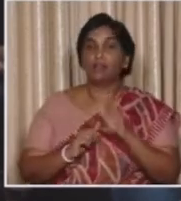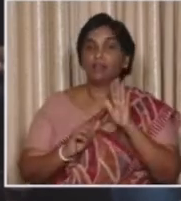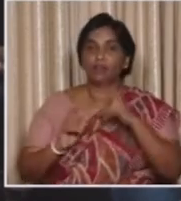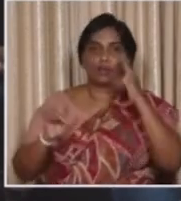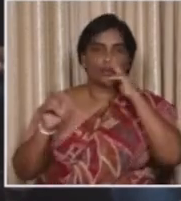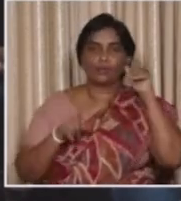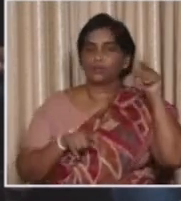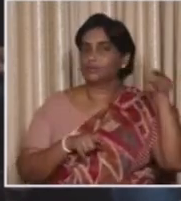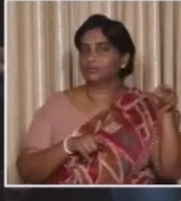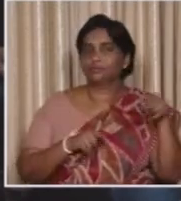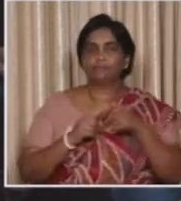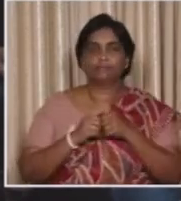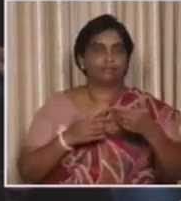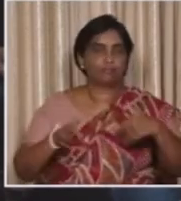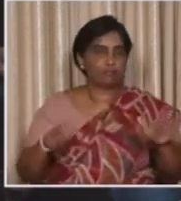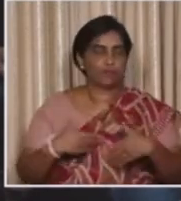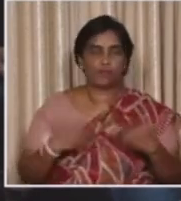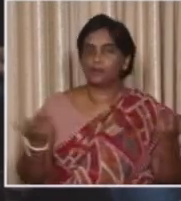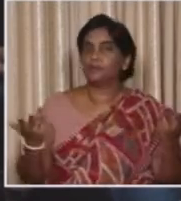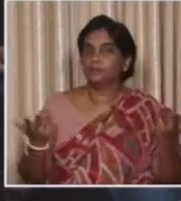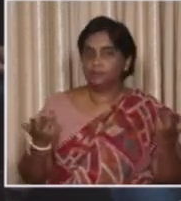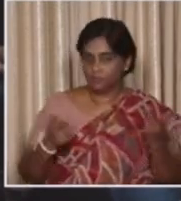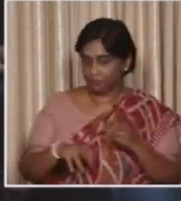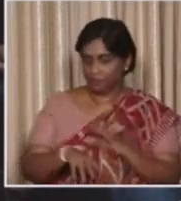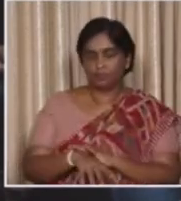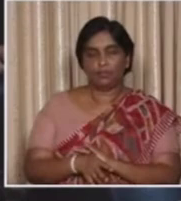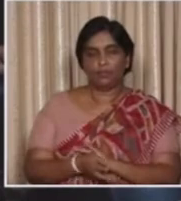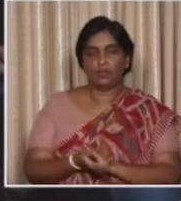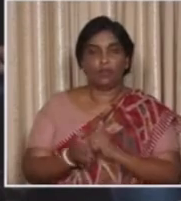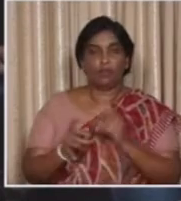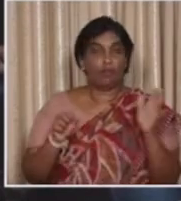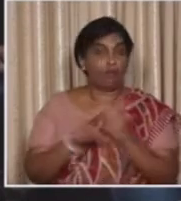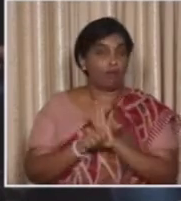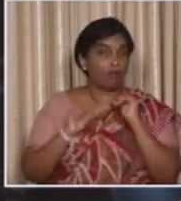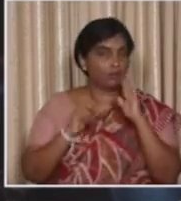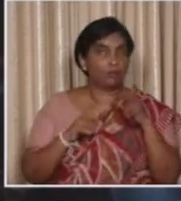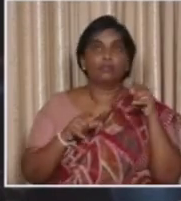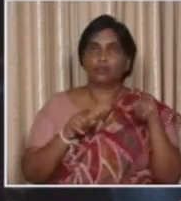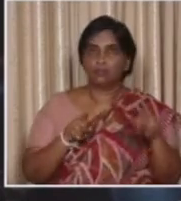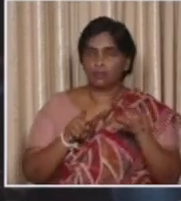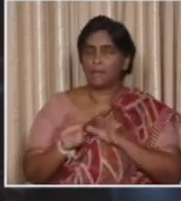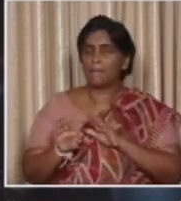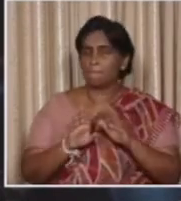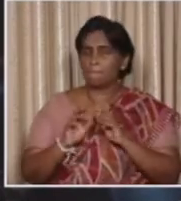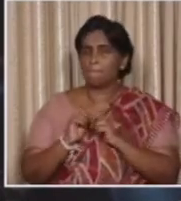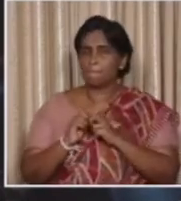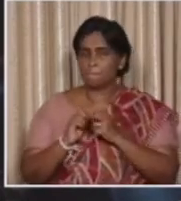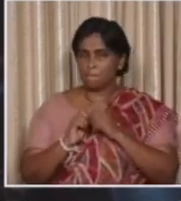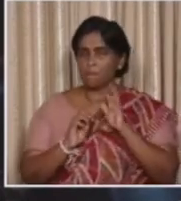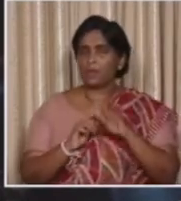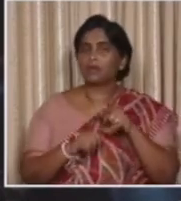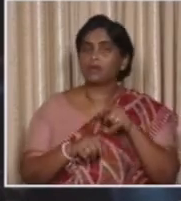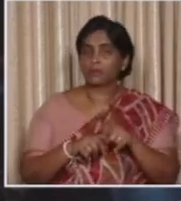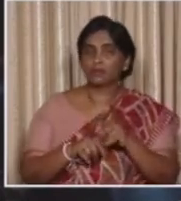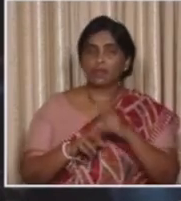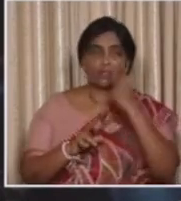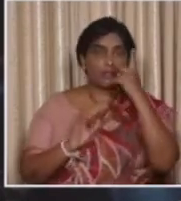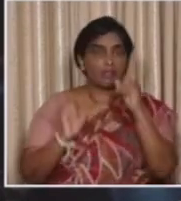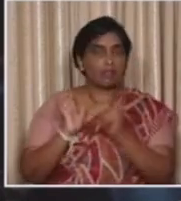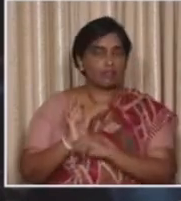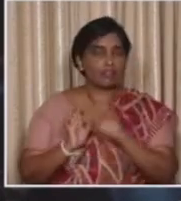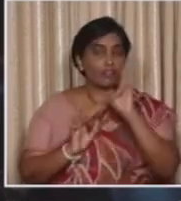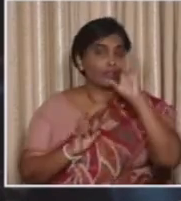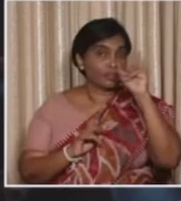නුවරඑළිය දිස්ත්‍රික්කේ අද ඒක තාම නැහැ. අංග සම්පූර්ණ කළා නැහැ ඔබතුමා දන්න. නිසා මේ පරිපාලන ගැටළු නිසා ඇත්තටම ගත්තොත්